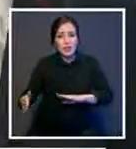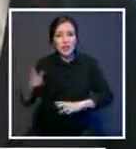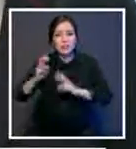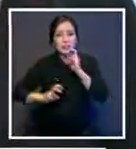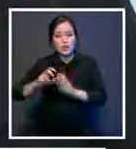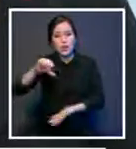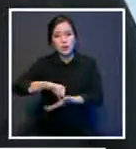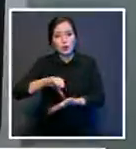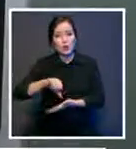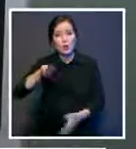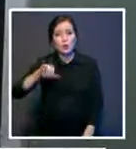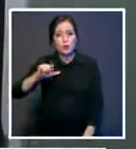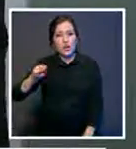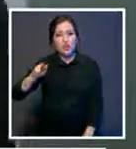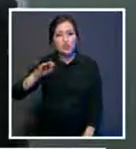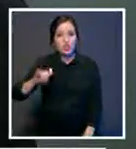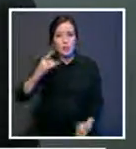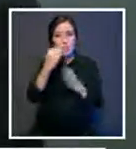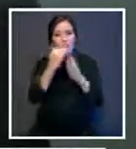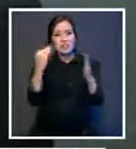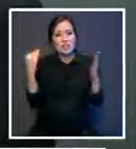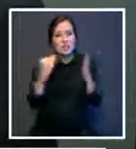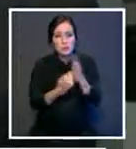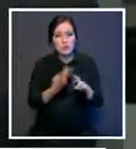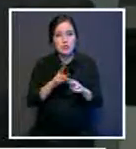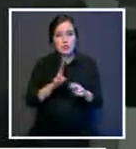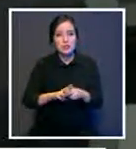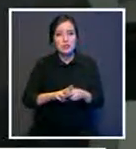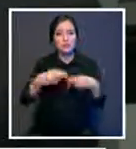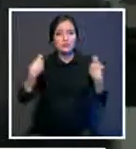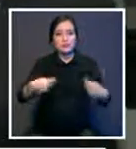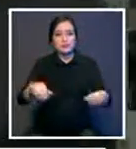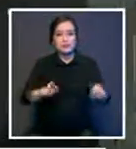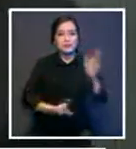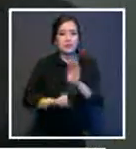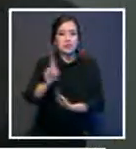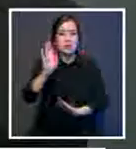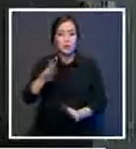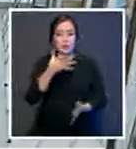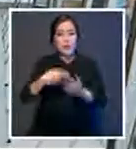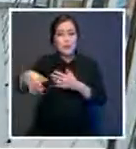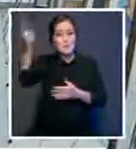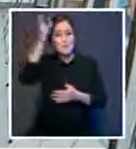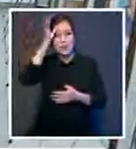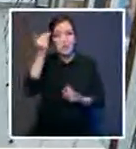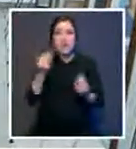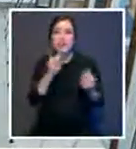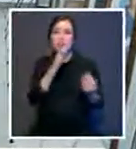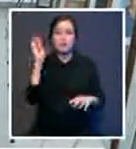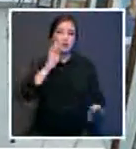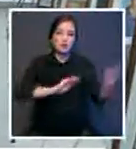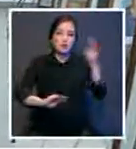жер бағдарламасын жүзеге асыру мақсатында аукцион өткізіледі. Осы арқылы білім беру мекемелерінің инфрақұрылымдарын дамытуға